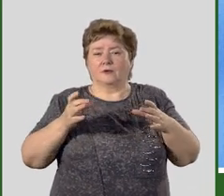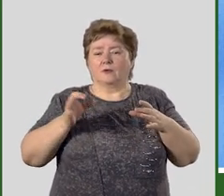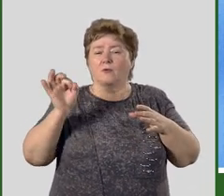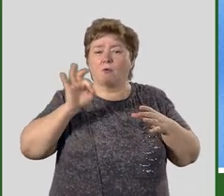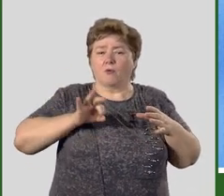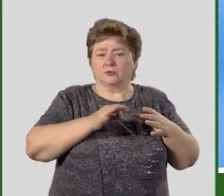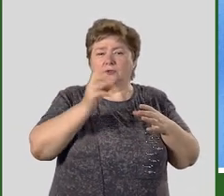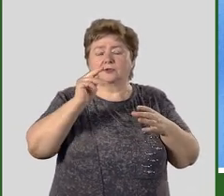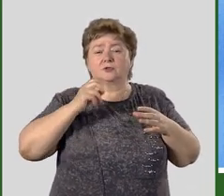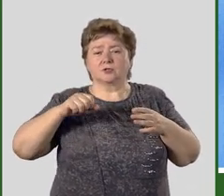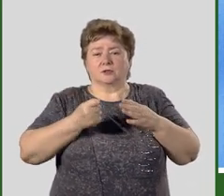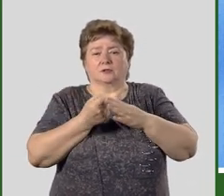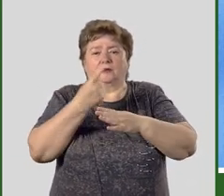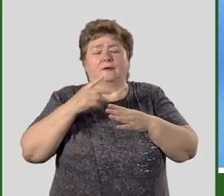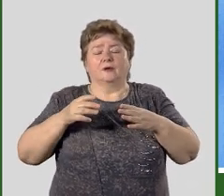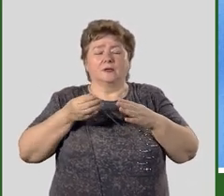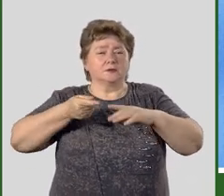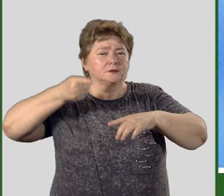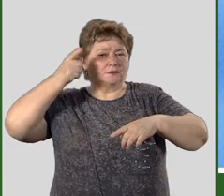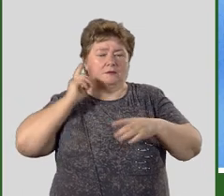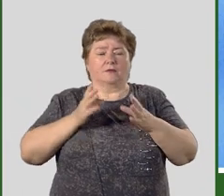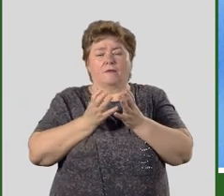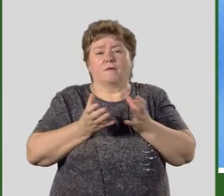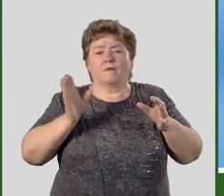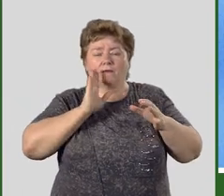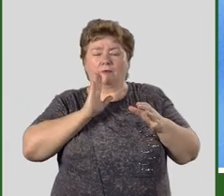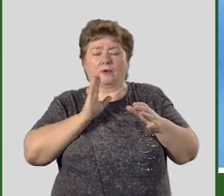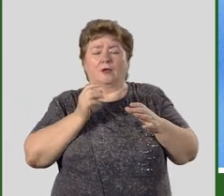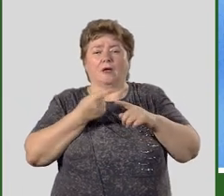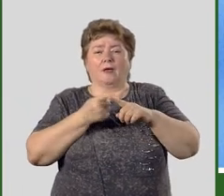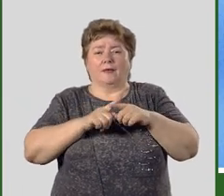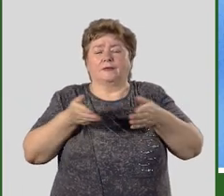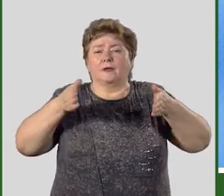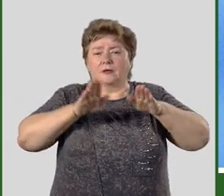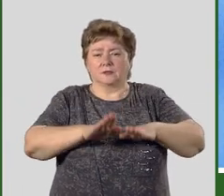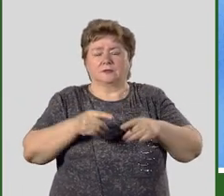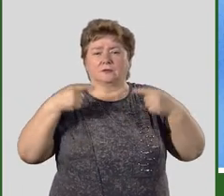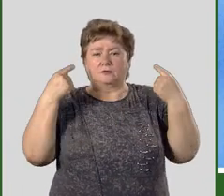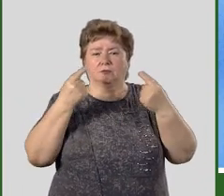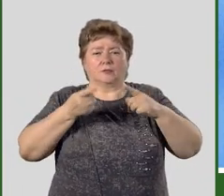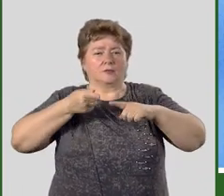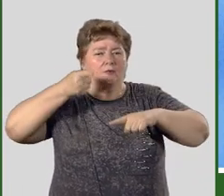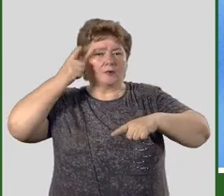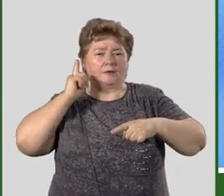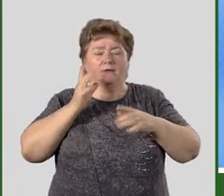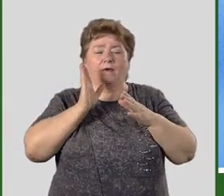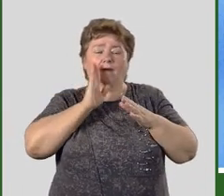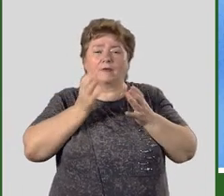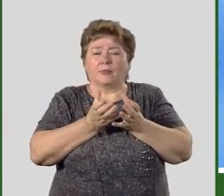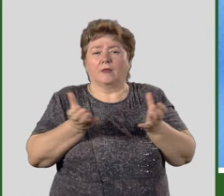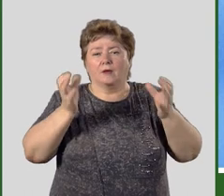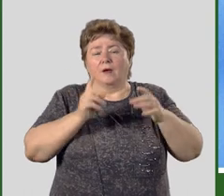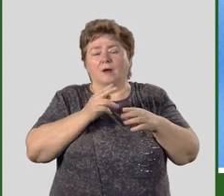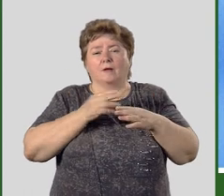Озеро Чад является реликтовым водоемом. Это остаток крупного древнего водоема